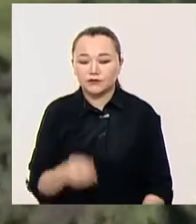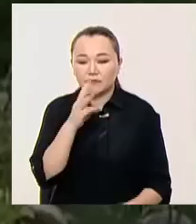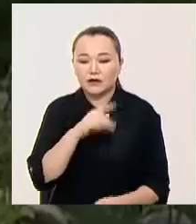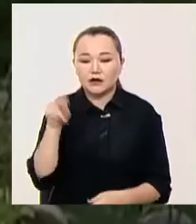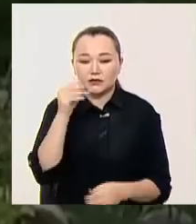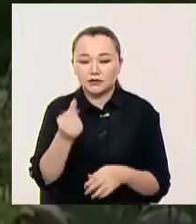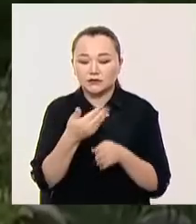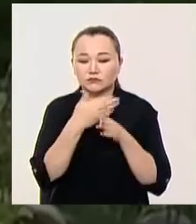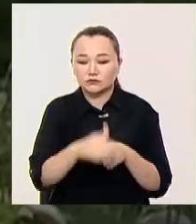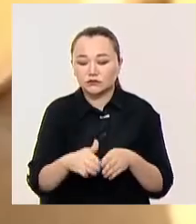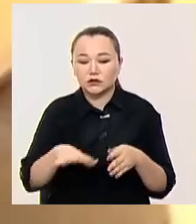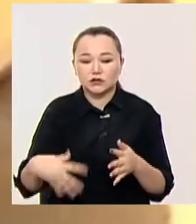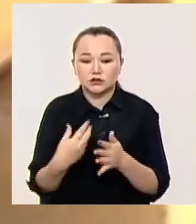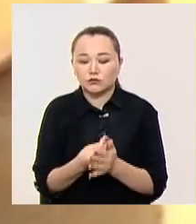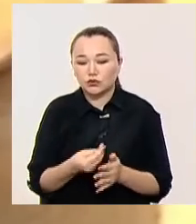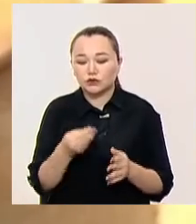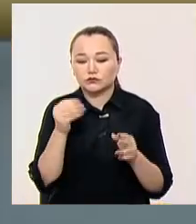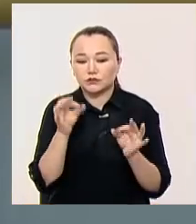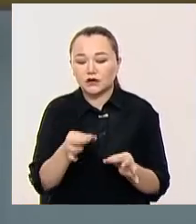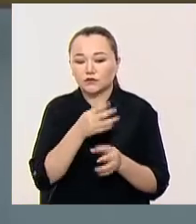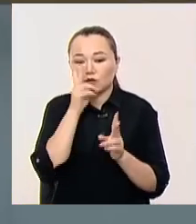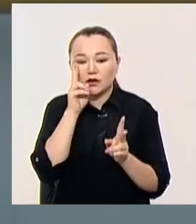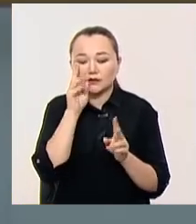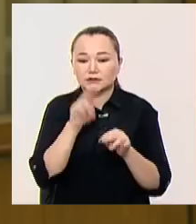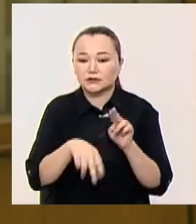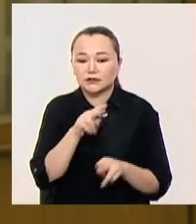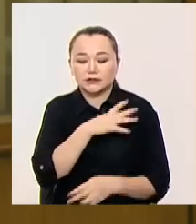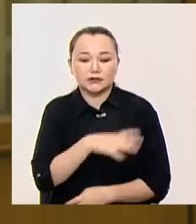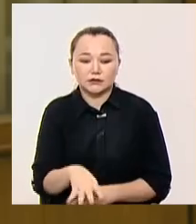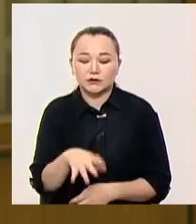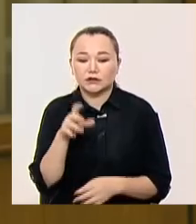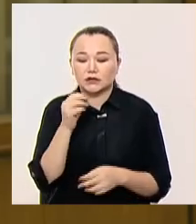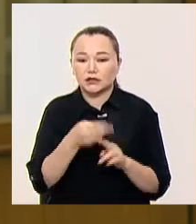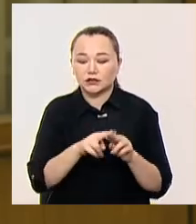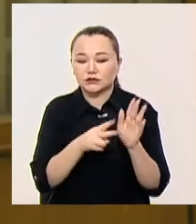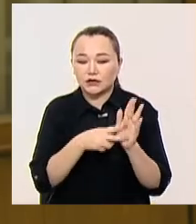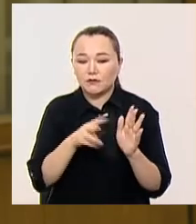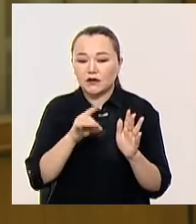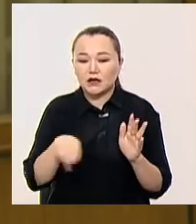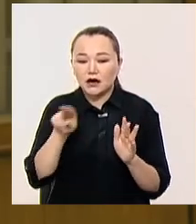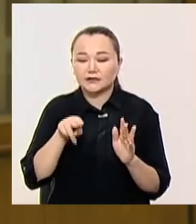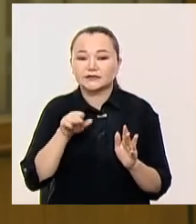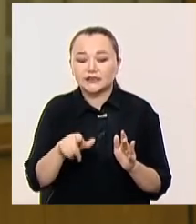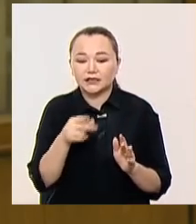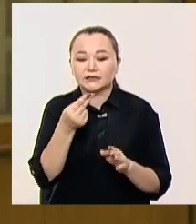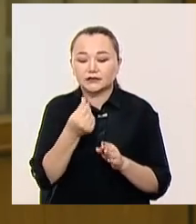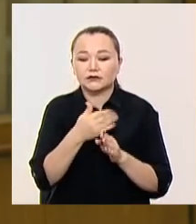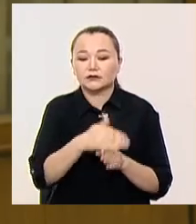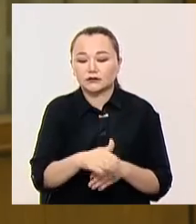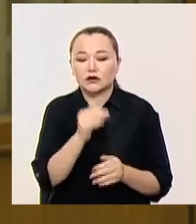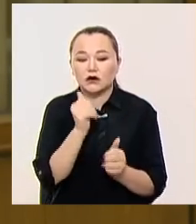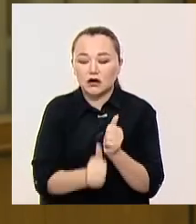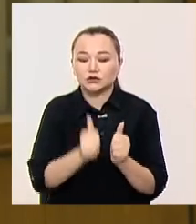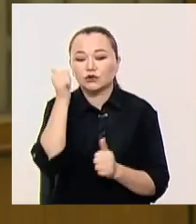Миллиардтап акча бөлүнсө де, әлі күнге жөні түзуу ажетхана салмаган ба? 1,7 миллиард теңге каржы бөлүнөт жыл